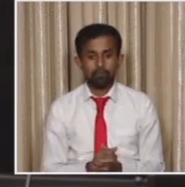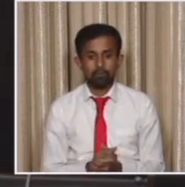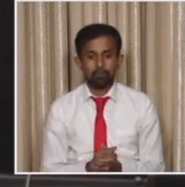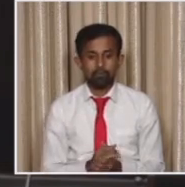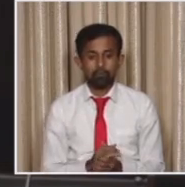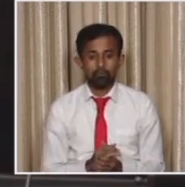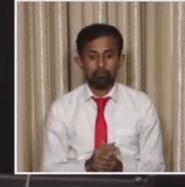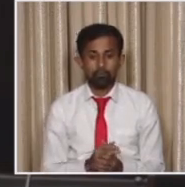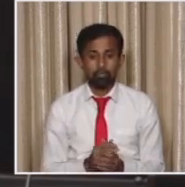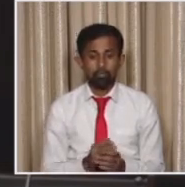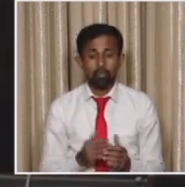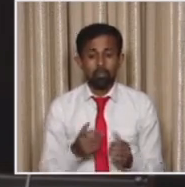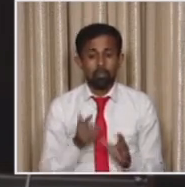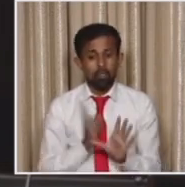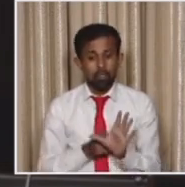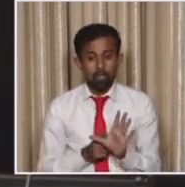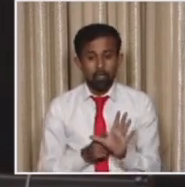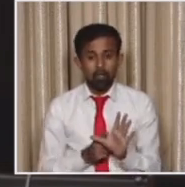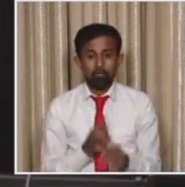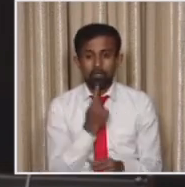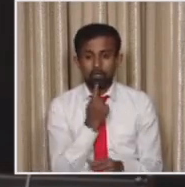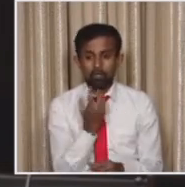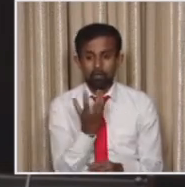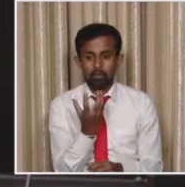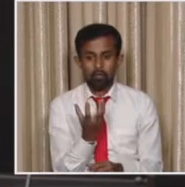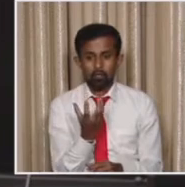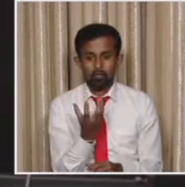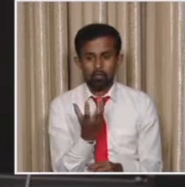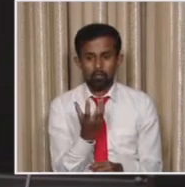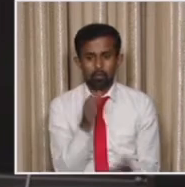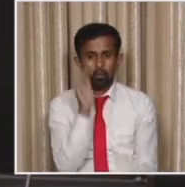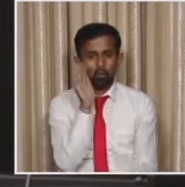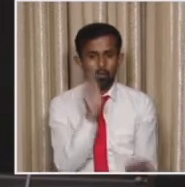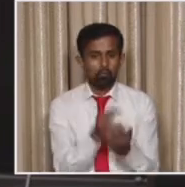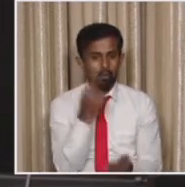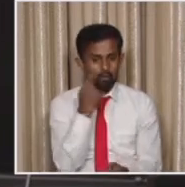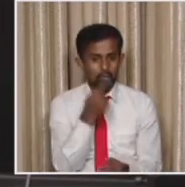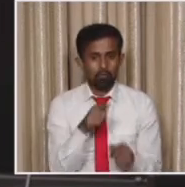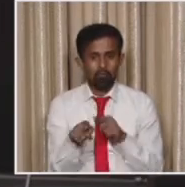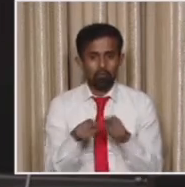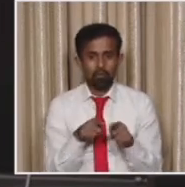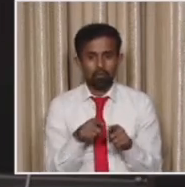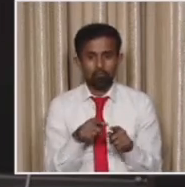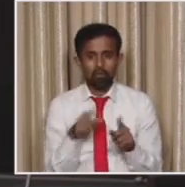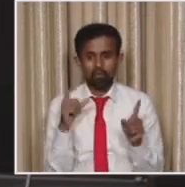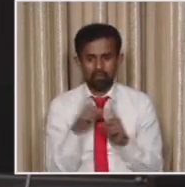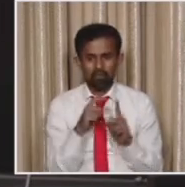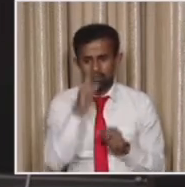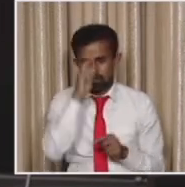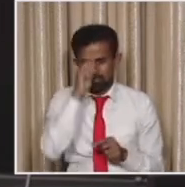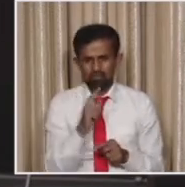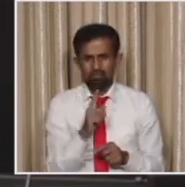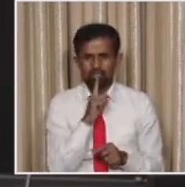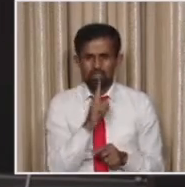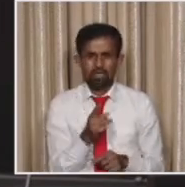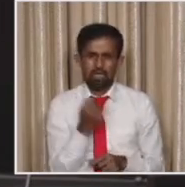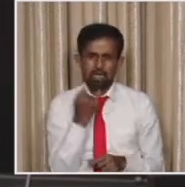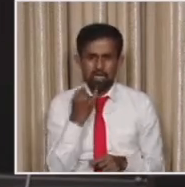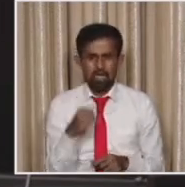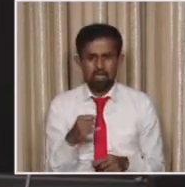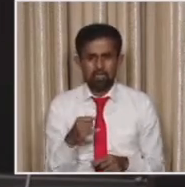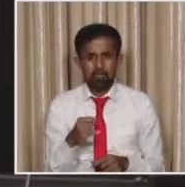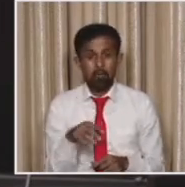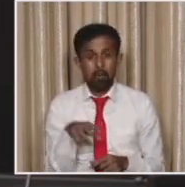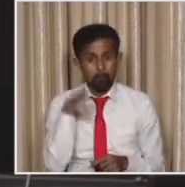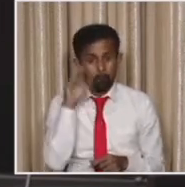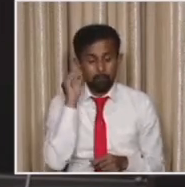පිළිබඳව හැමදේම අර තේකෝපෙත් කිඹුලෝ දකින්නවා වගේ අපි දැක්කා දයාසිරි දයාසේකර මැතිතුමා. ඉතින් ඕවා කියන්න ලේසි. හැබැයි අපි